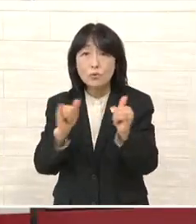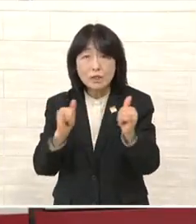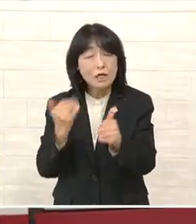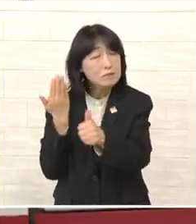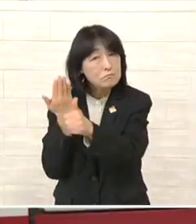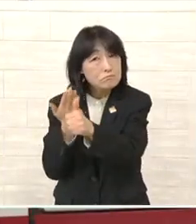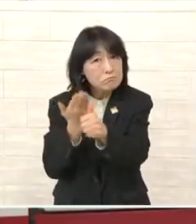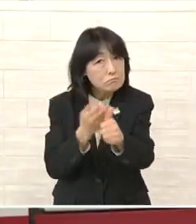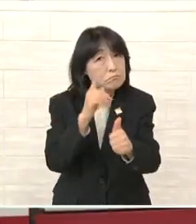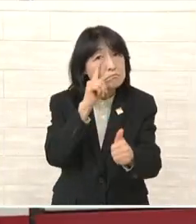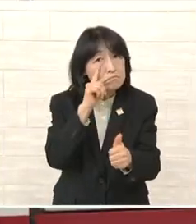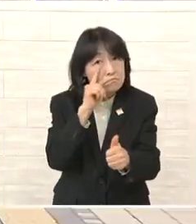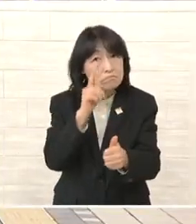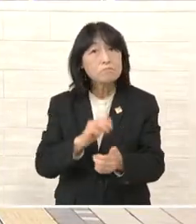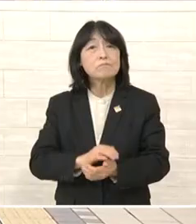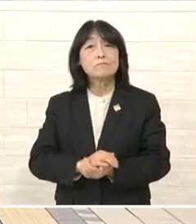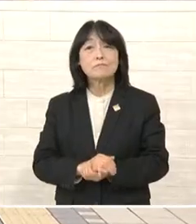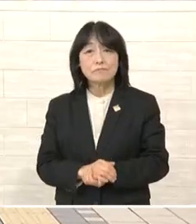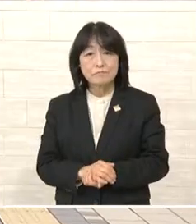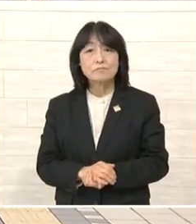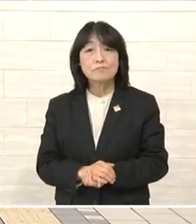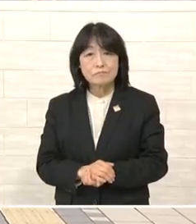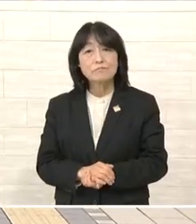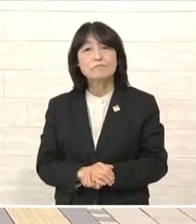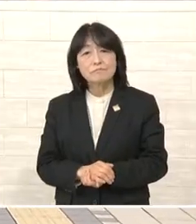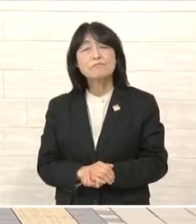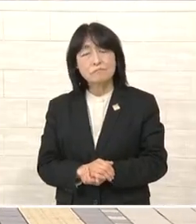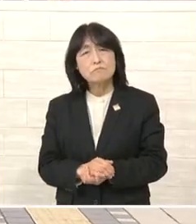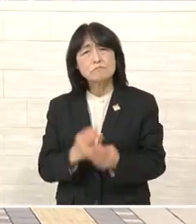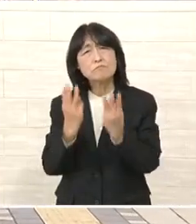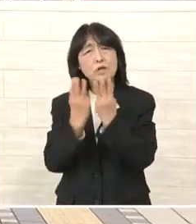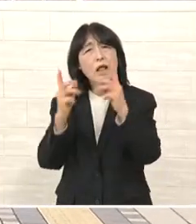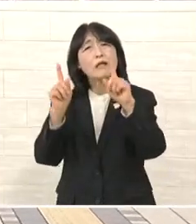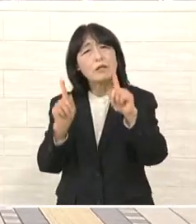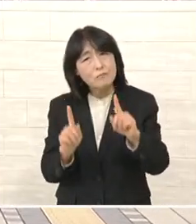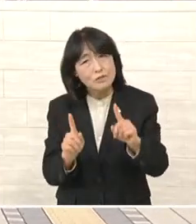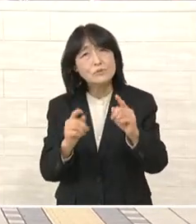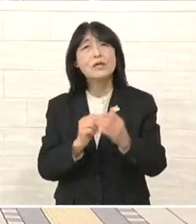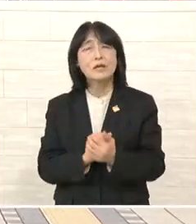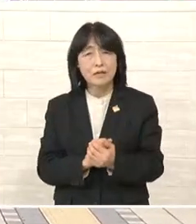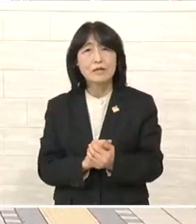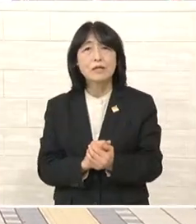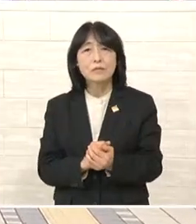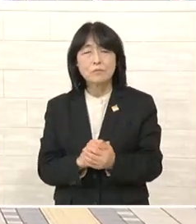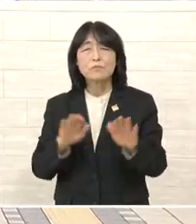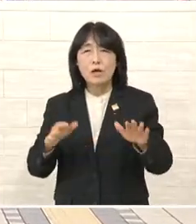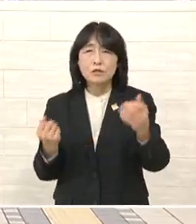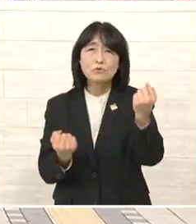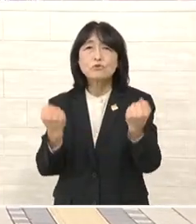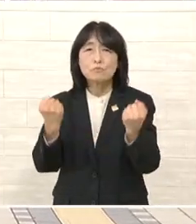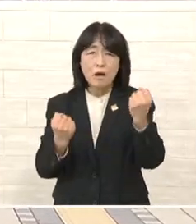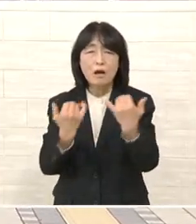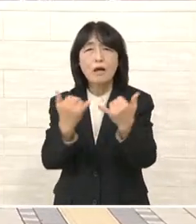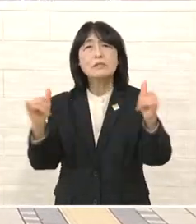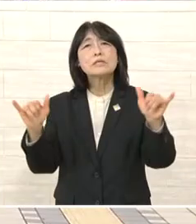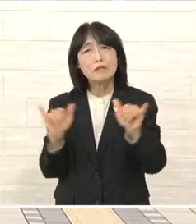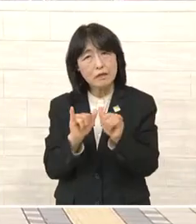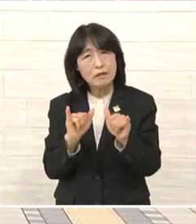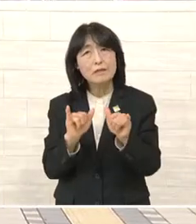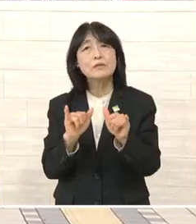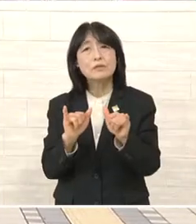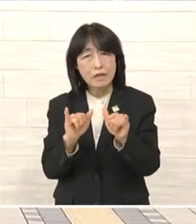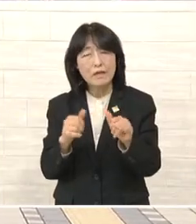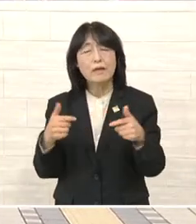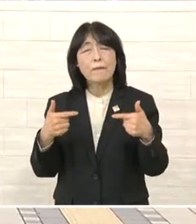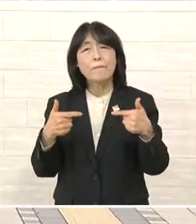、 減ってます。車社会なんでね、だから多分バ